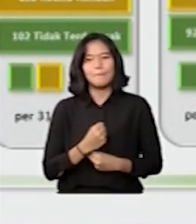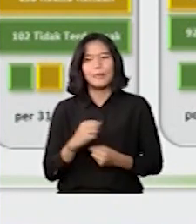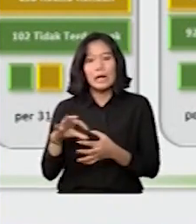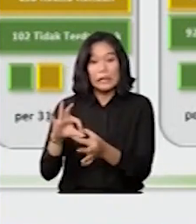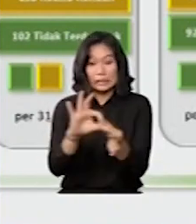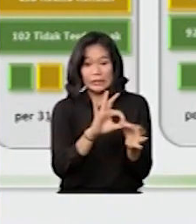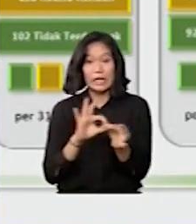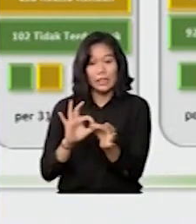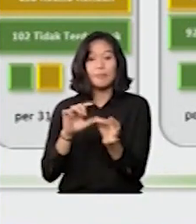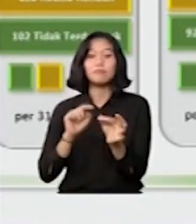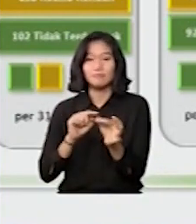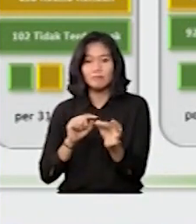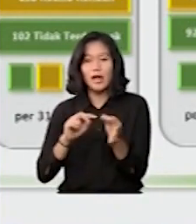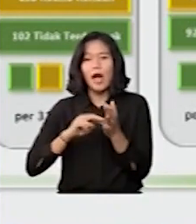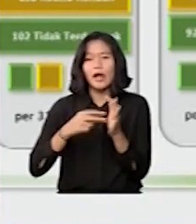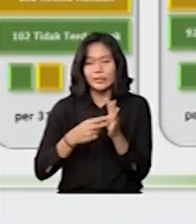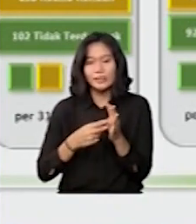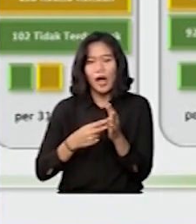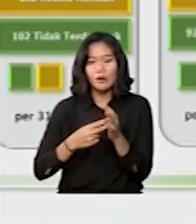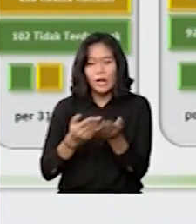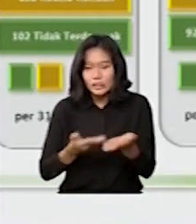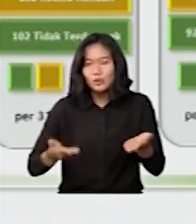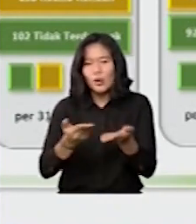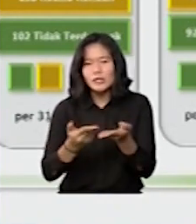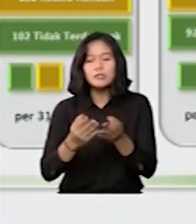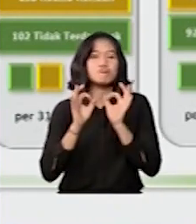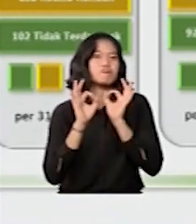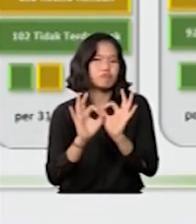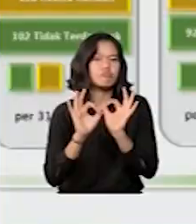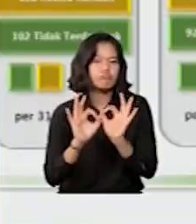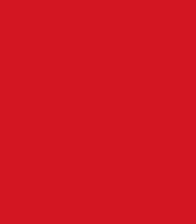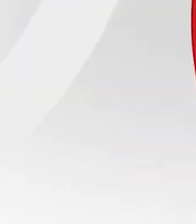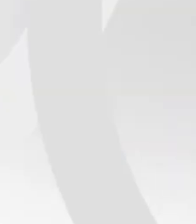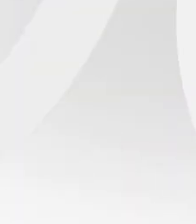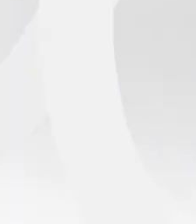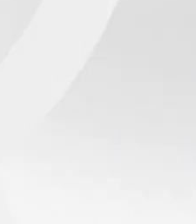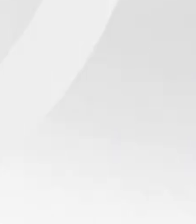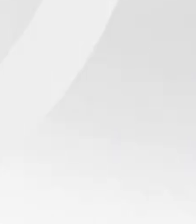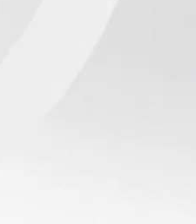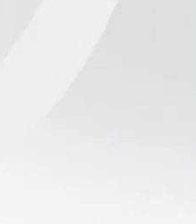sama dari semua pihak ini akan membawa kondisi yang lebih baik untuk Indonesia secara keseluruhan